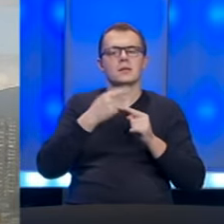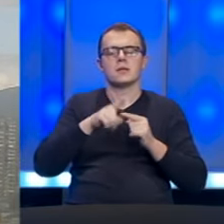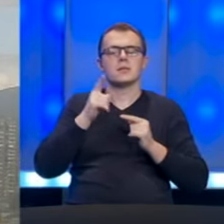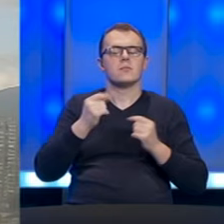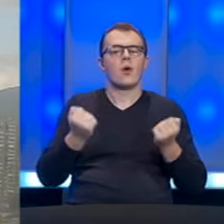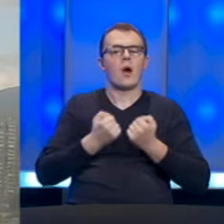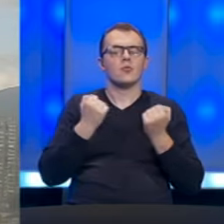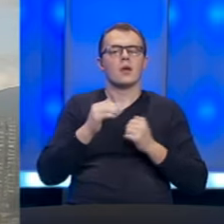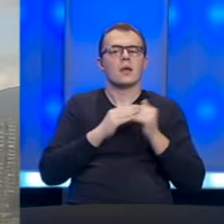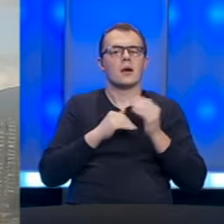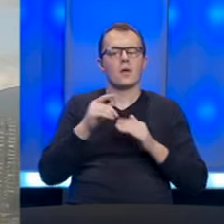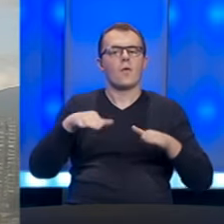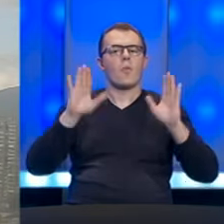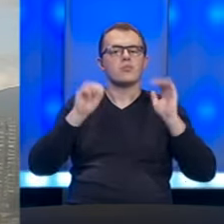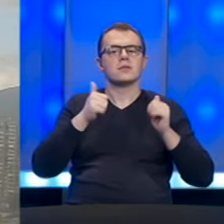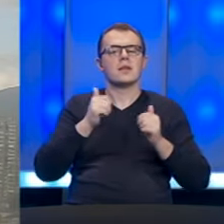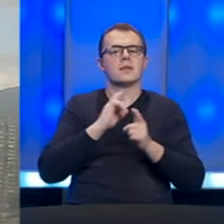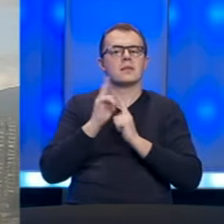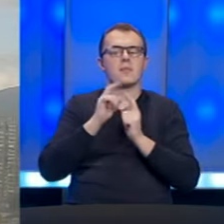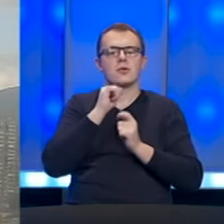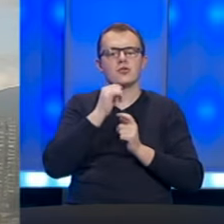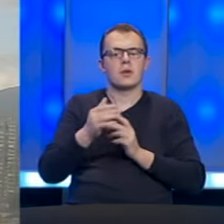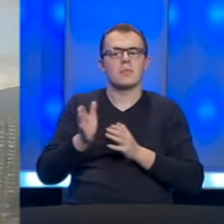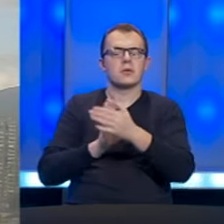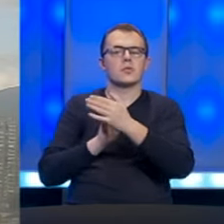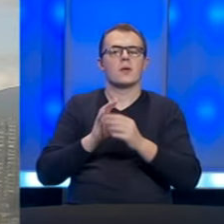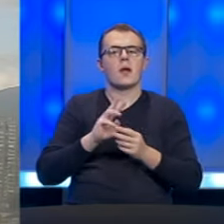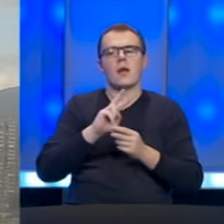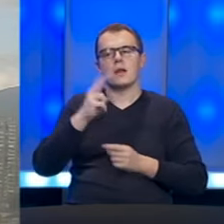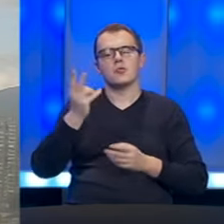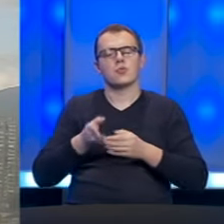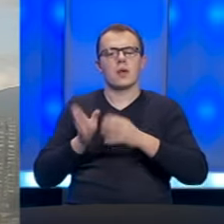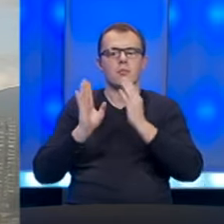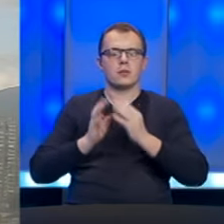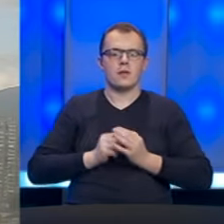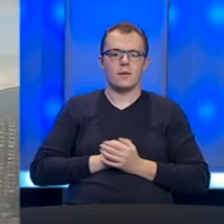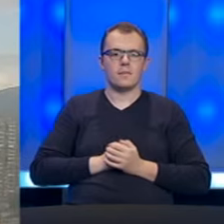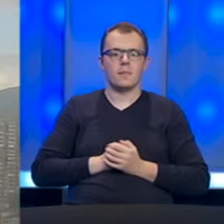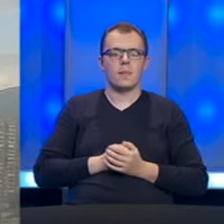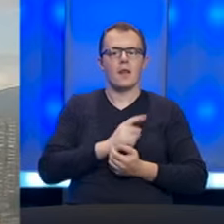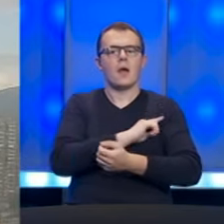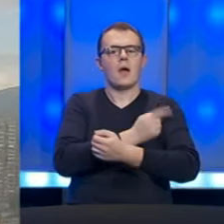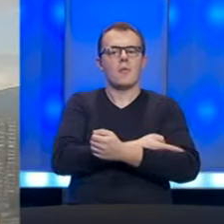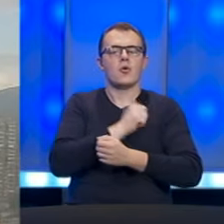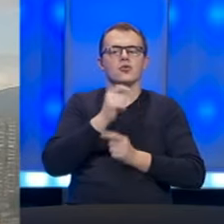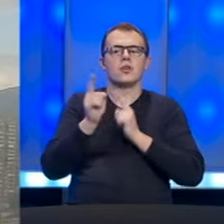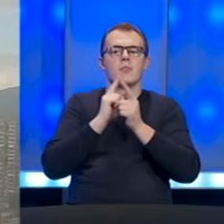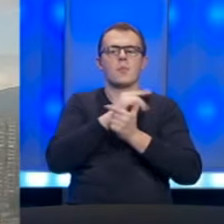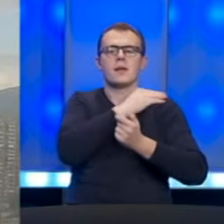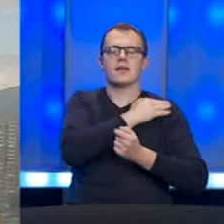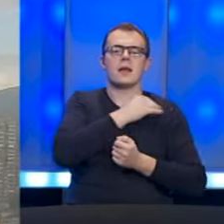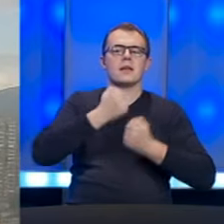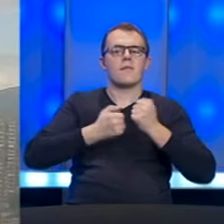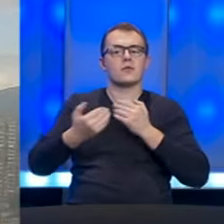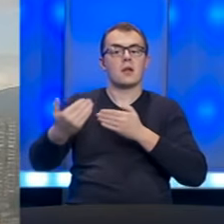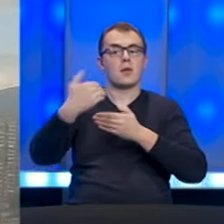aktuelnih radova obustavljen je saobraćaj i preusmjeren na alternativne pravce. Pojačani promet teretnih vozila na ulazu